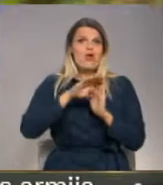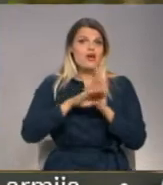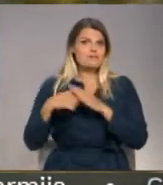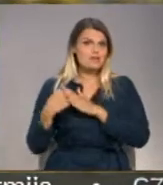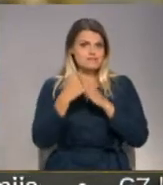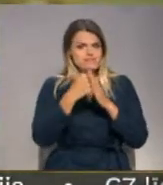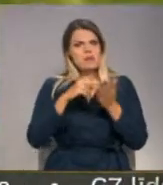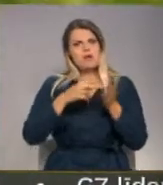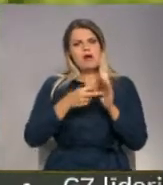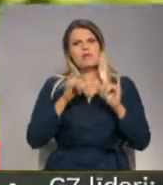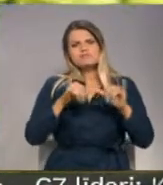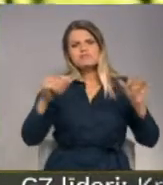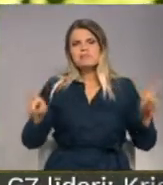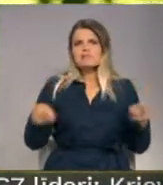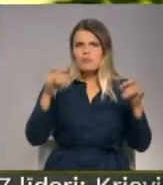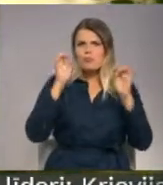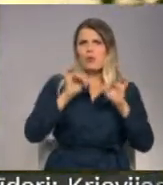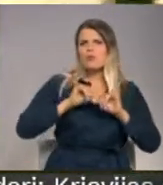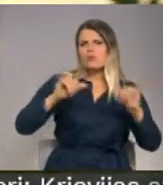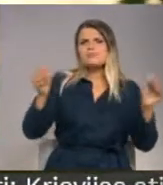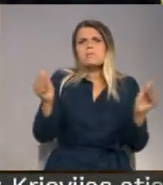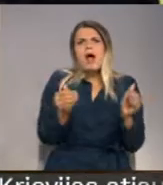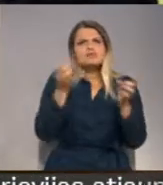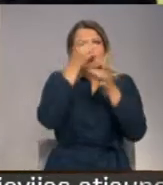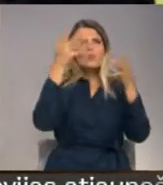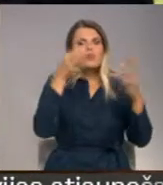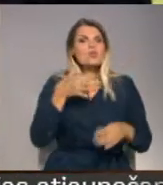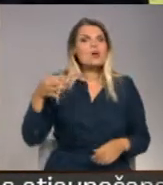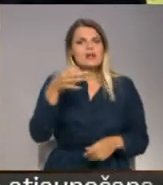Tā paredz attīstīt un popularizēt mazo etnokultūru